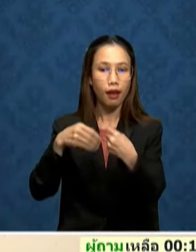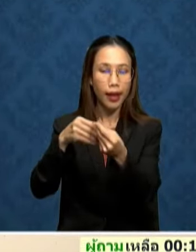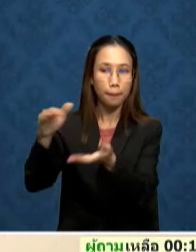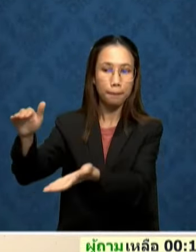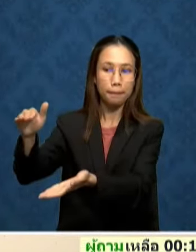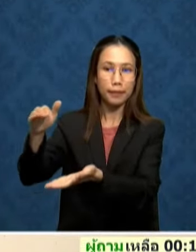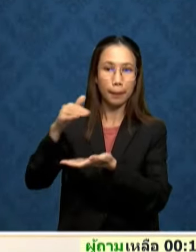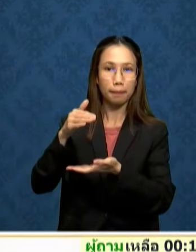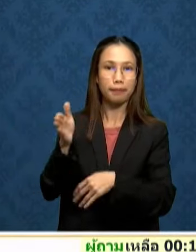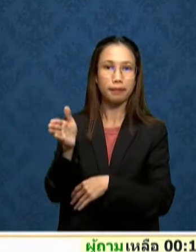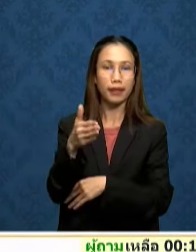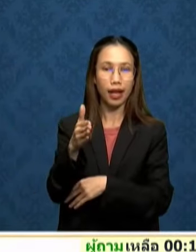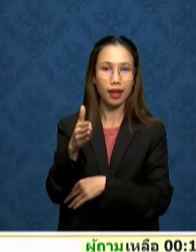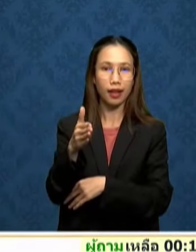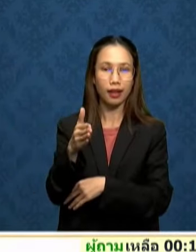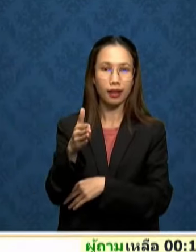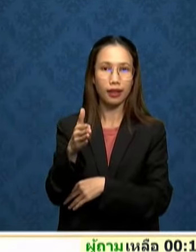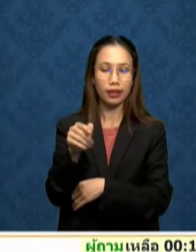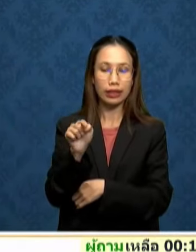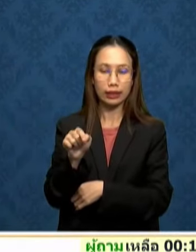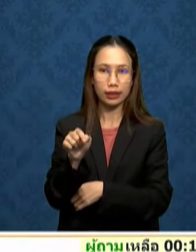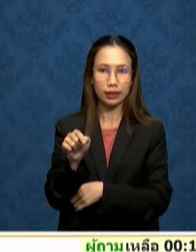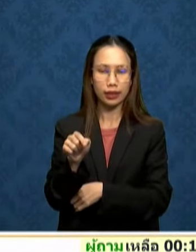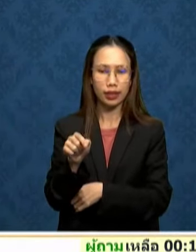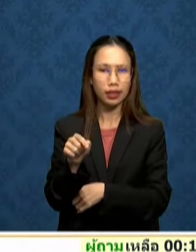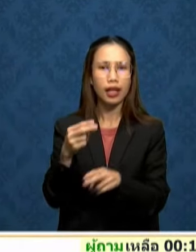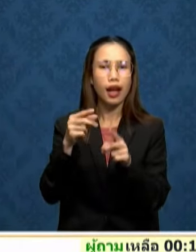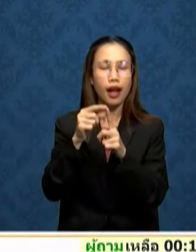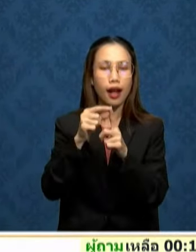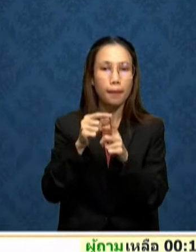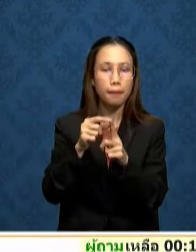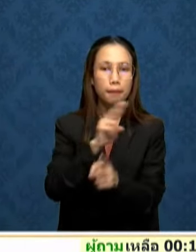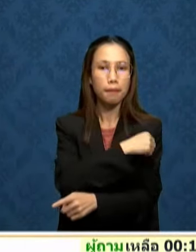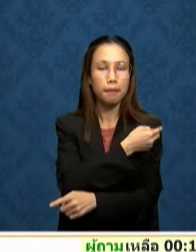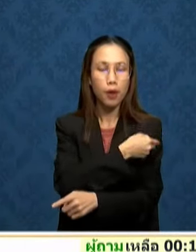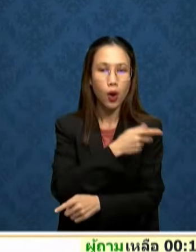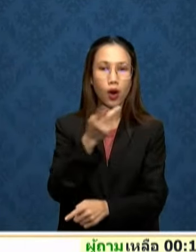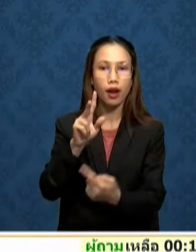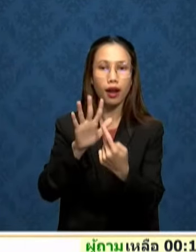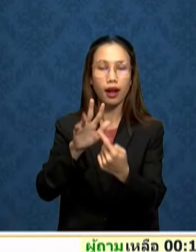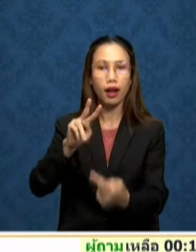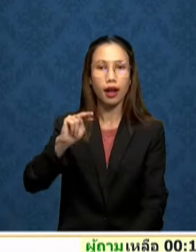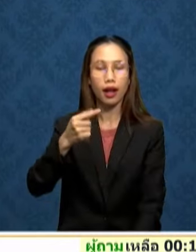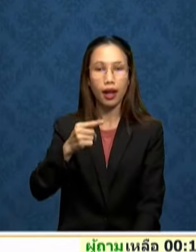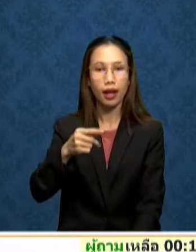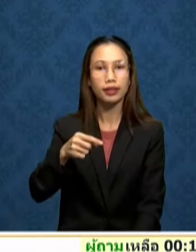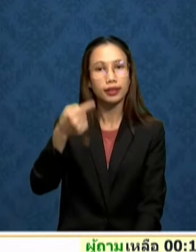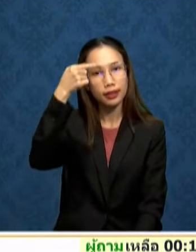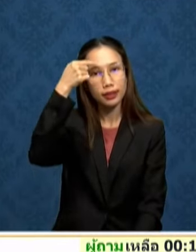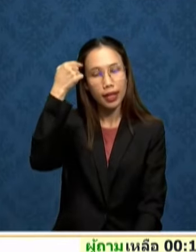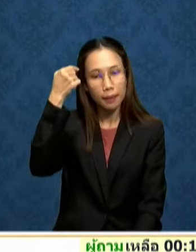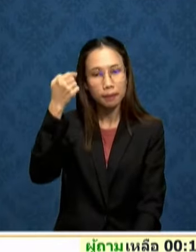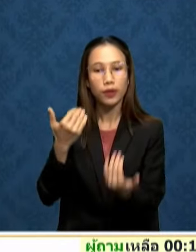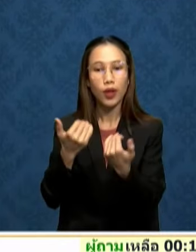ำเข้าปลาหมอวันนั้นเขาน่าจะใช้คำว่าสีคางดำนะครับซึ่งก็คือปลาหมอคางดำปลาสายพันธุ์เอเลี่ยนที่เรา